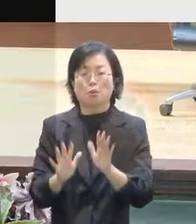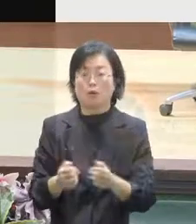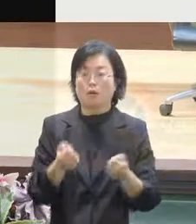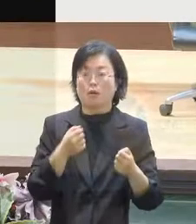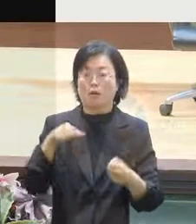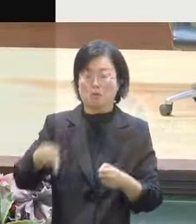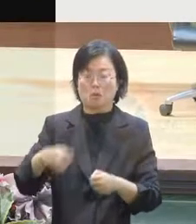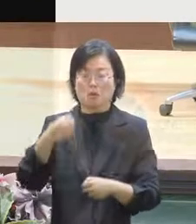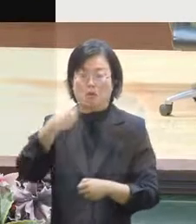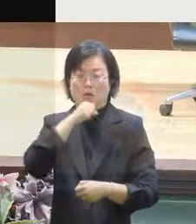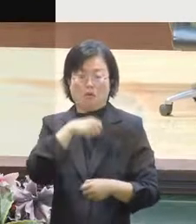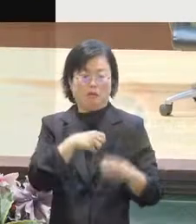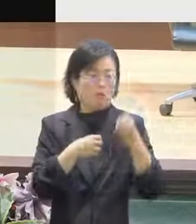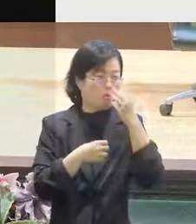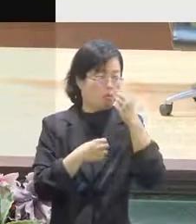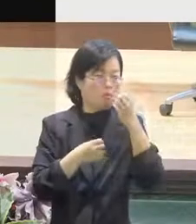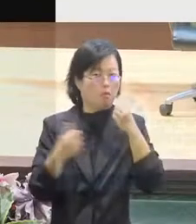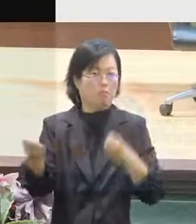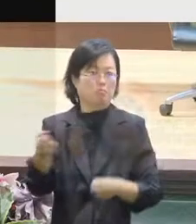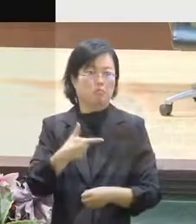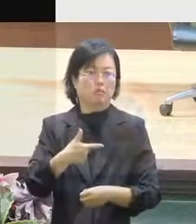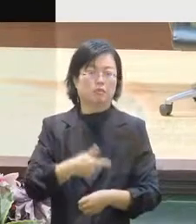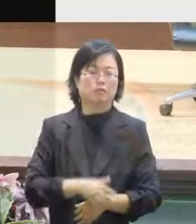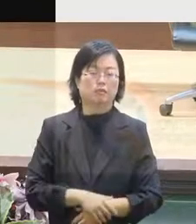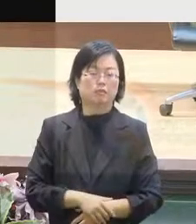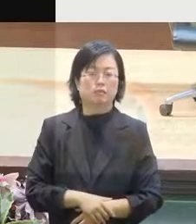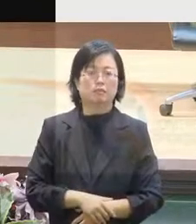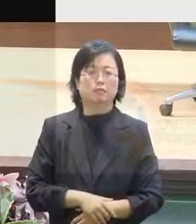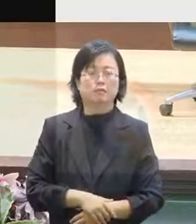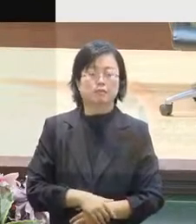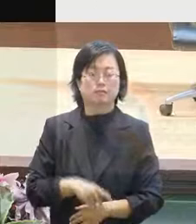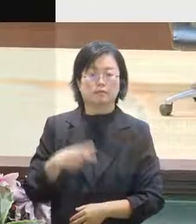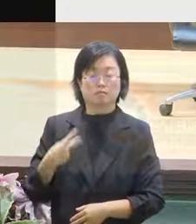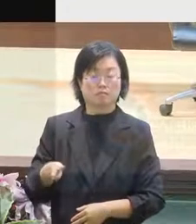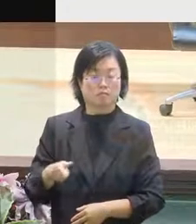完整。那也有刚才提到的